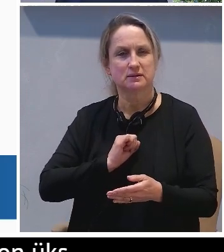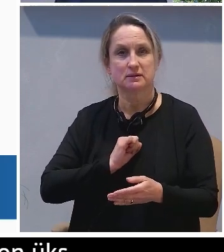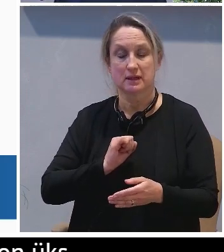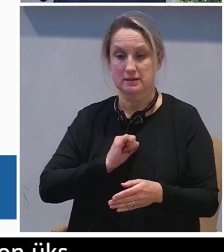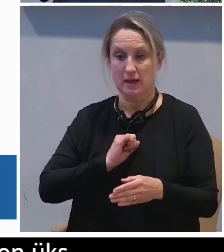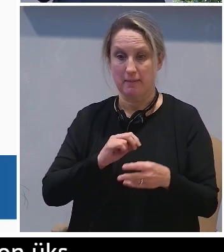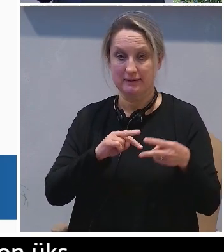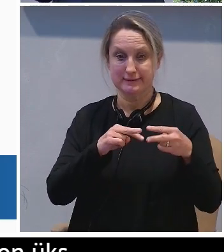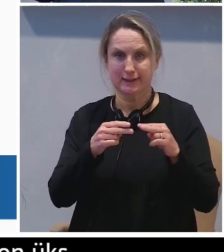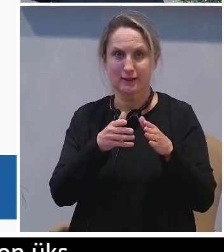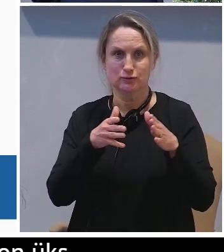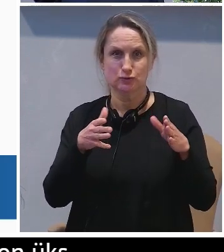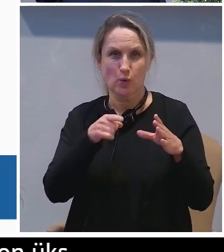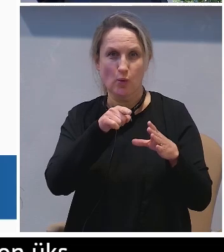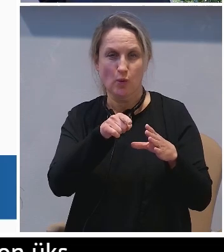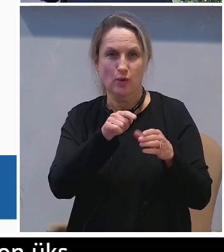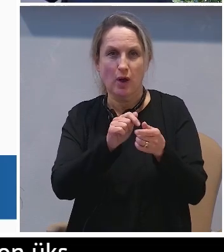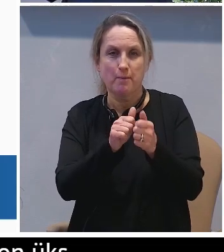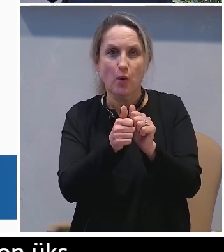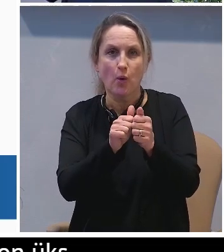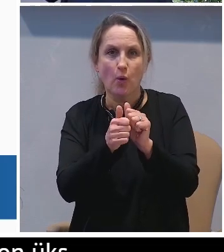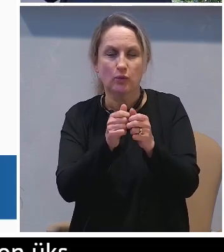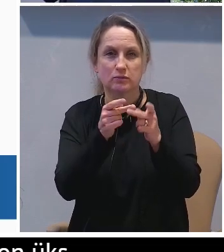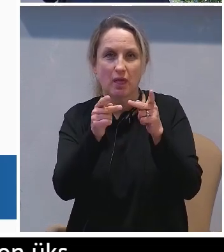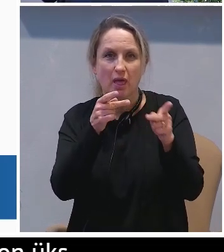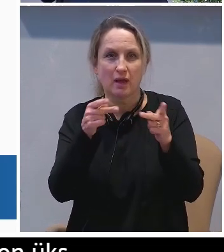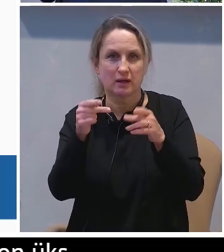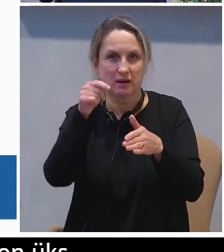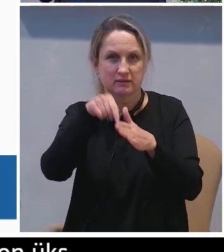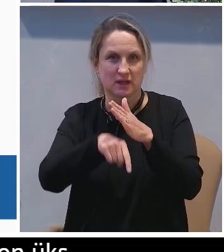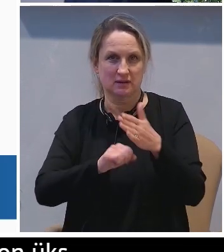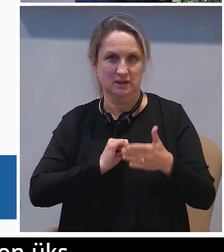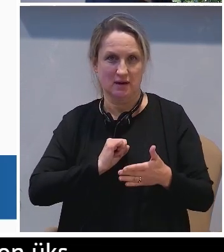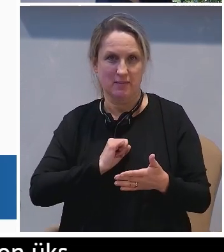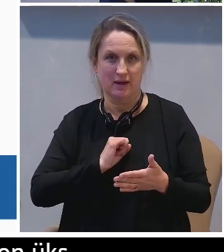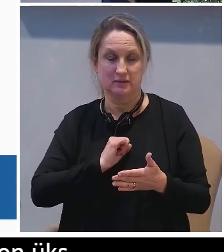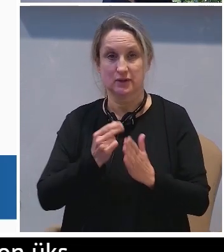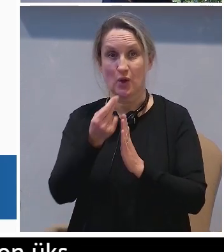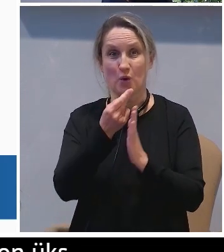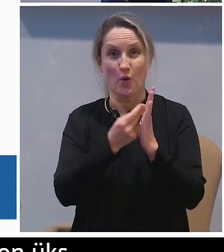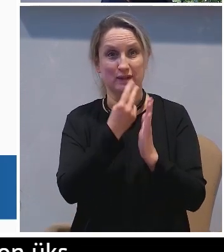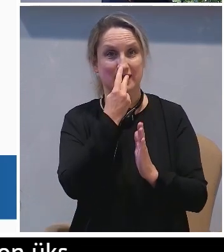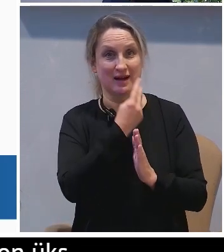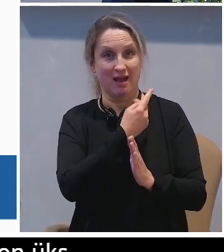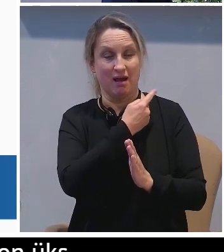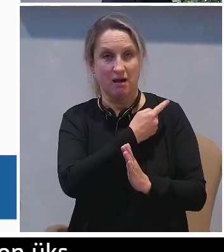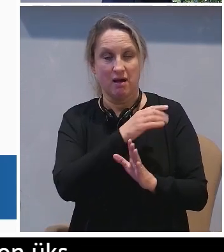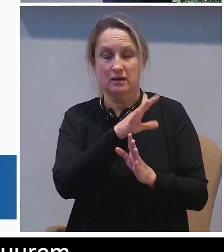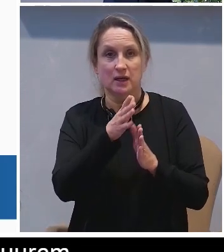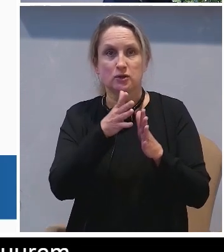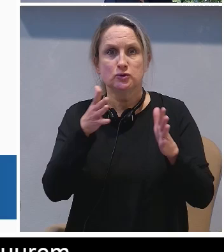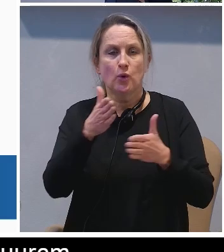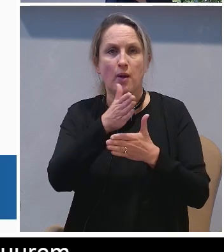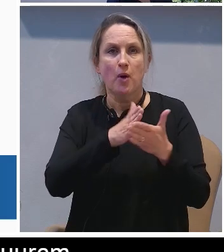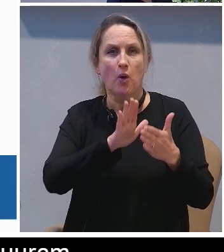väga palju erinevaid Secondly, muutusi where the selles treatment geenis. is difficult, the Ja gene siin is on näha large, sellel so joonisel, many different et kõige changes suurema can